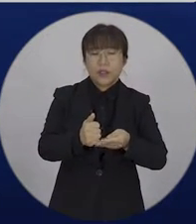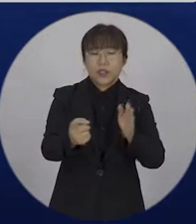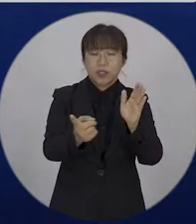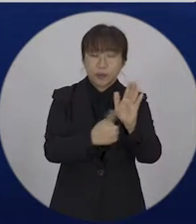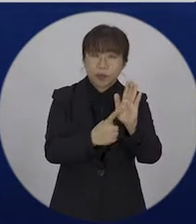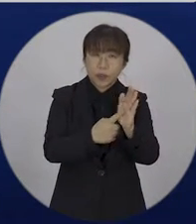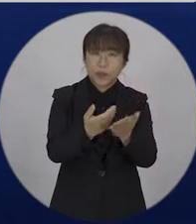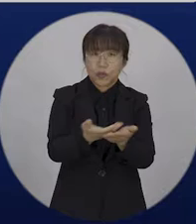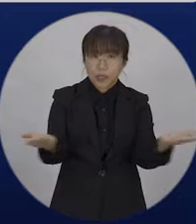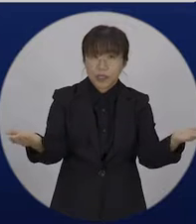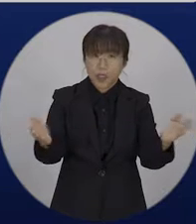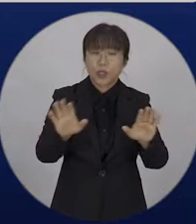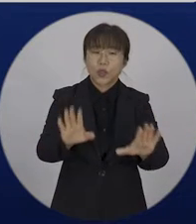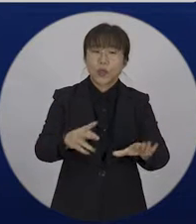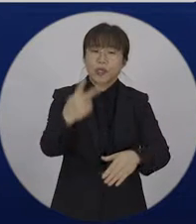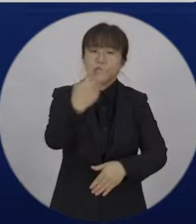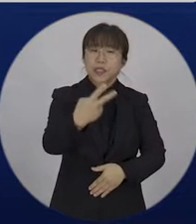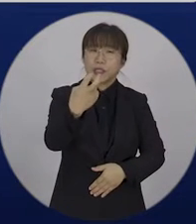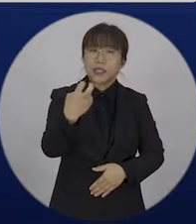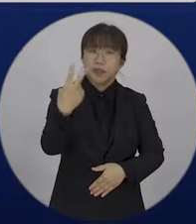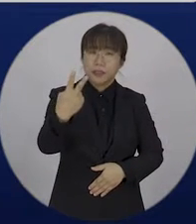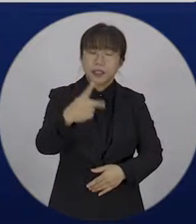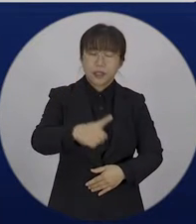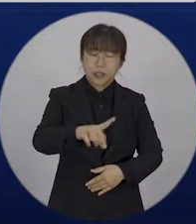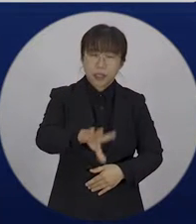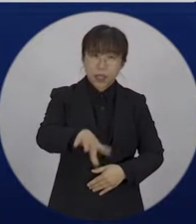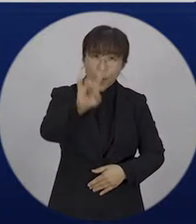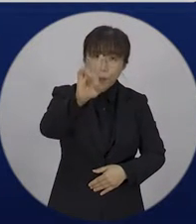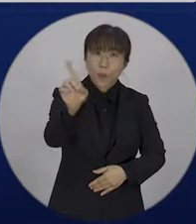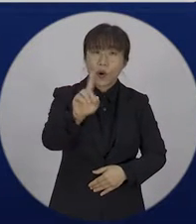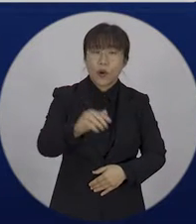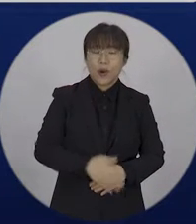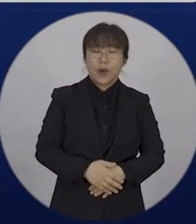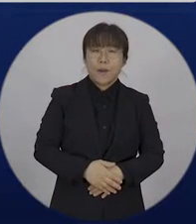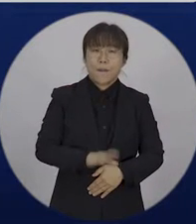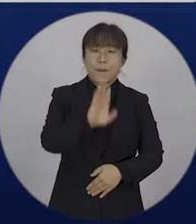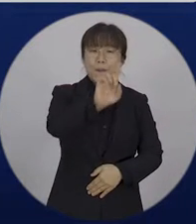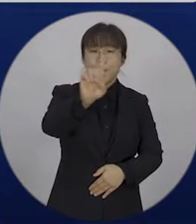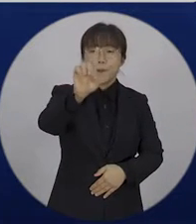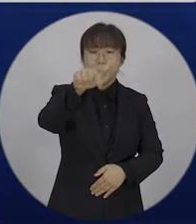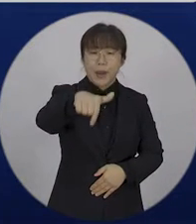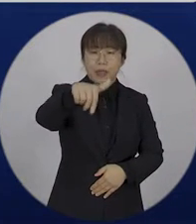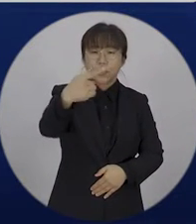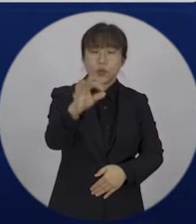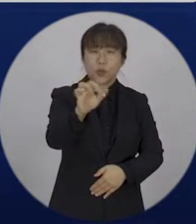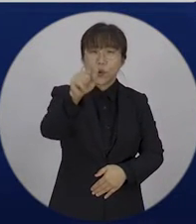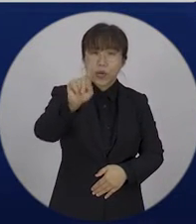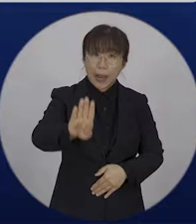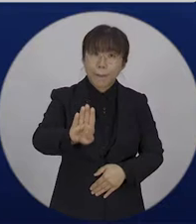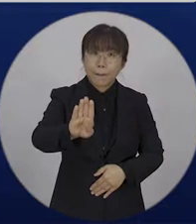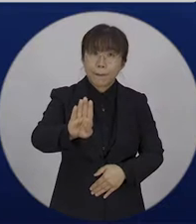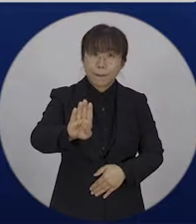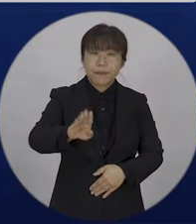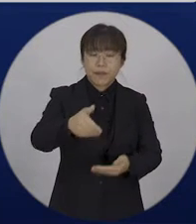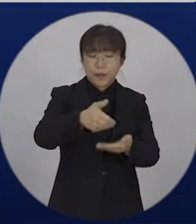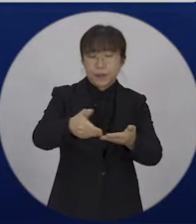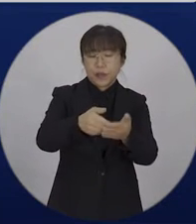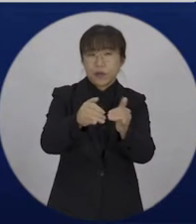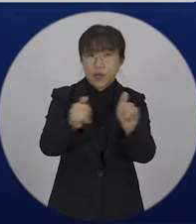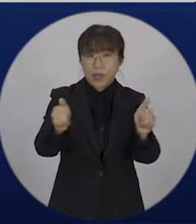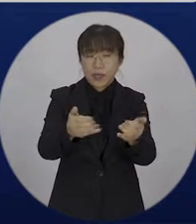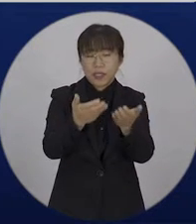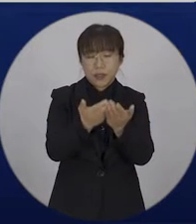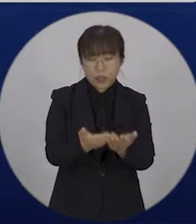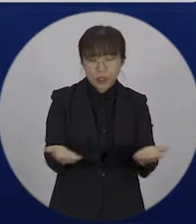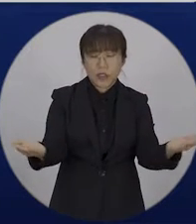2022년 올해 첫 번째 전 씨로 박종갑 작가 의 패류 전이 오는 3월 1일까지 겸재 정선 미술관